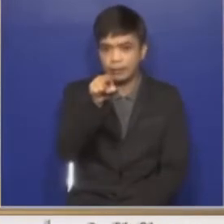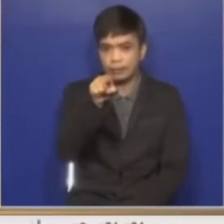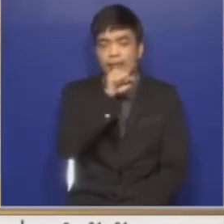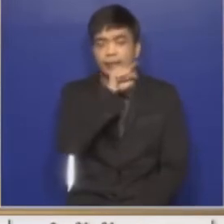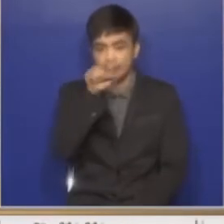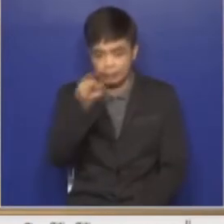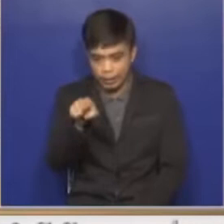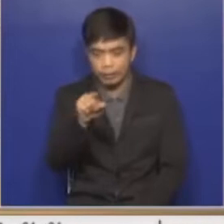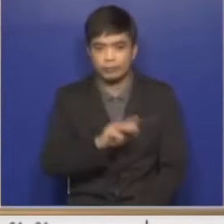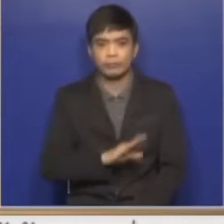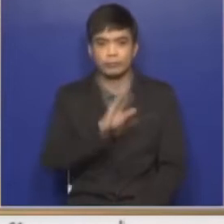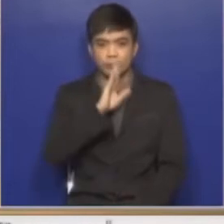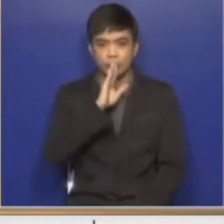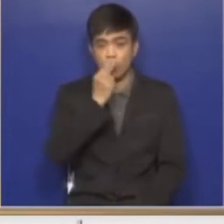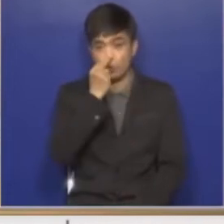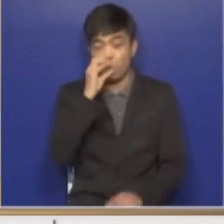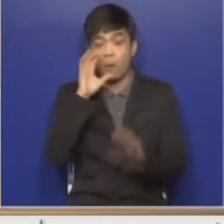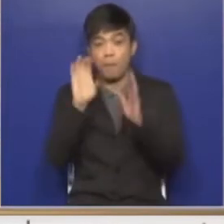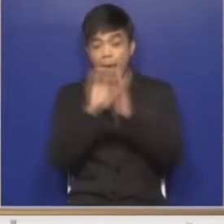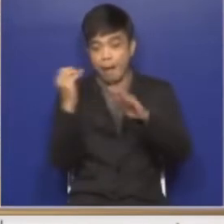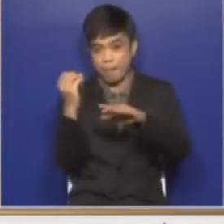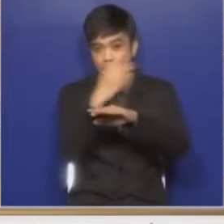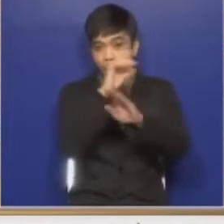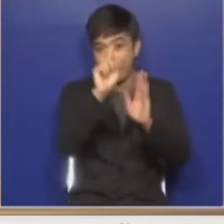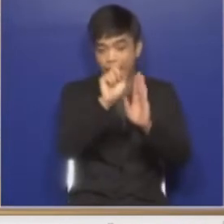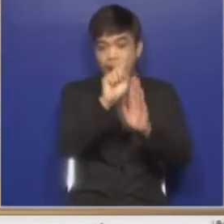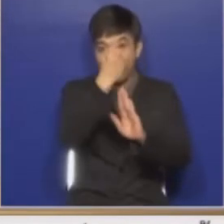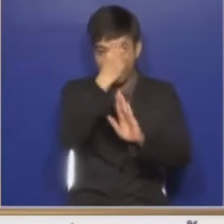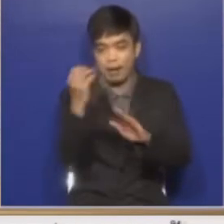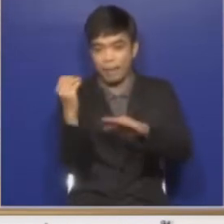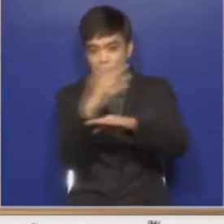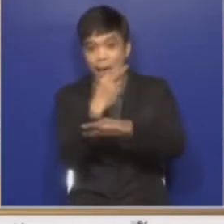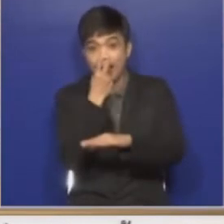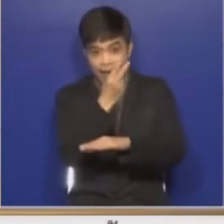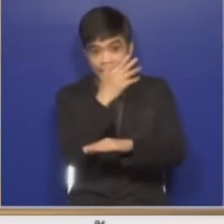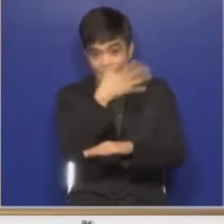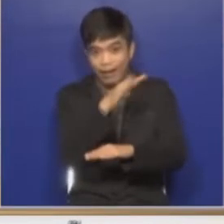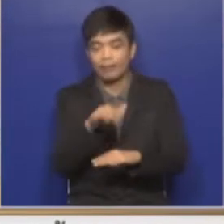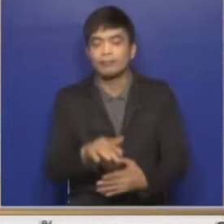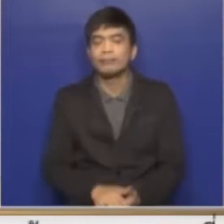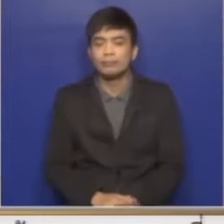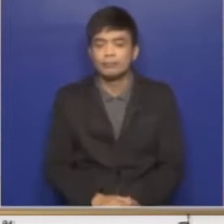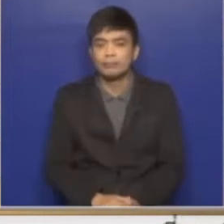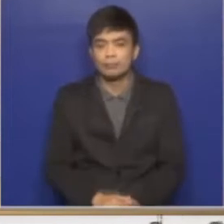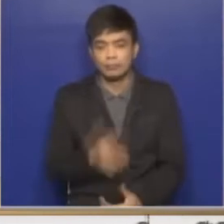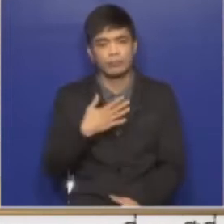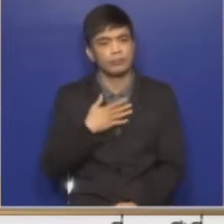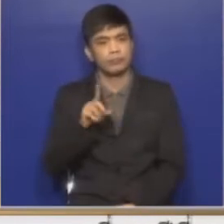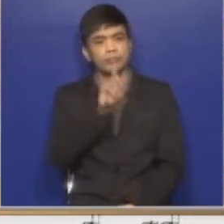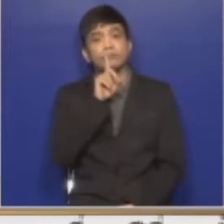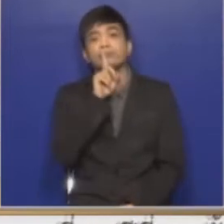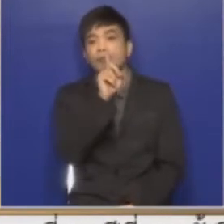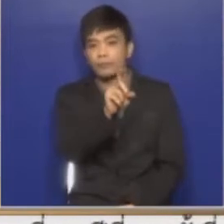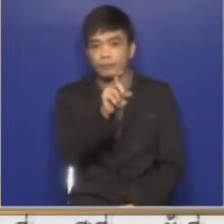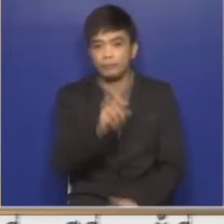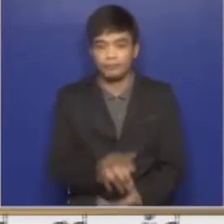ในภาพนะครับสไลด์ชุดแรกเนี่ยที่เอามาชี้แจงต่อท่านประธานนะครับคำถามผมก็ว่าวัน